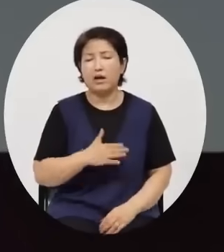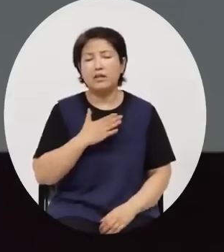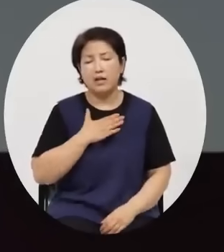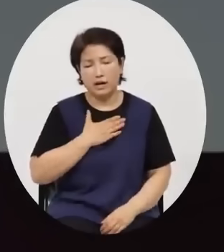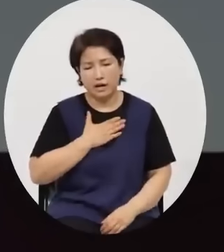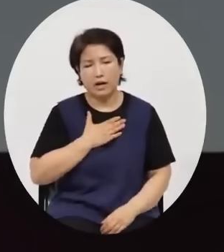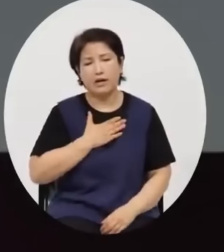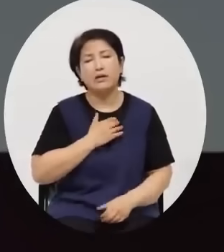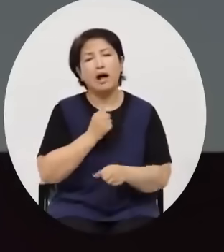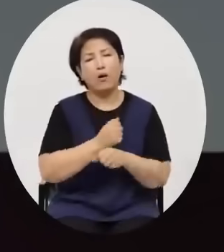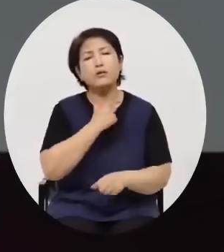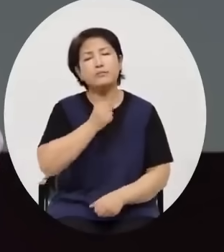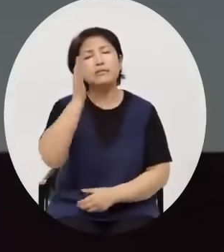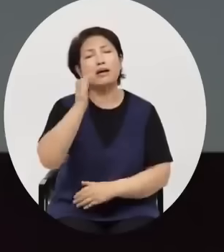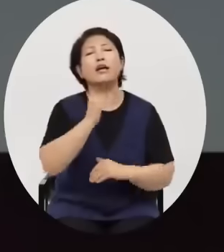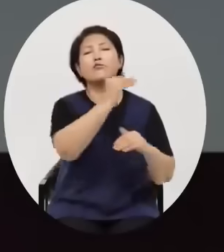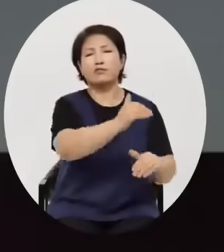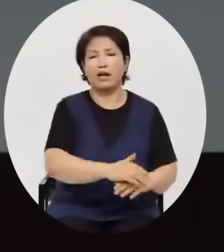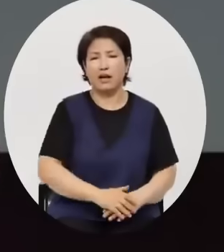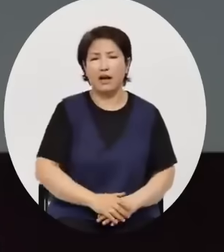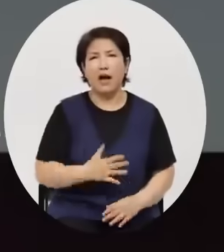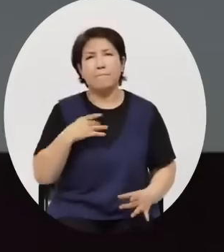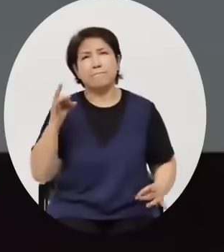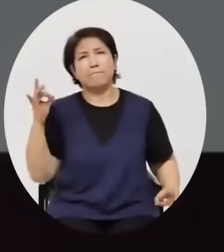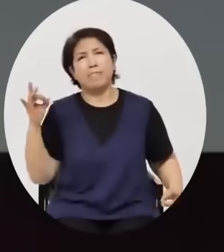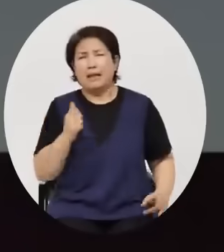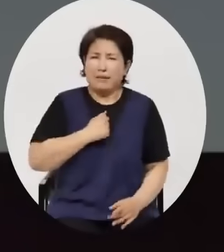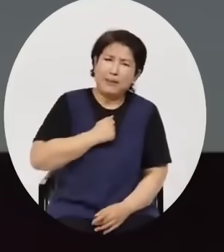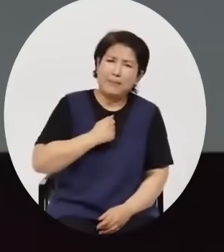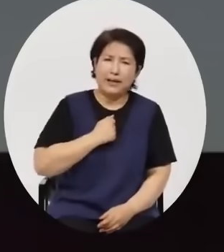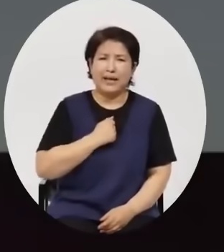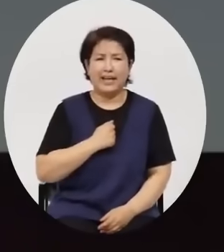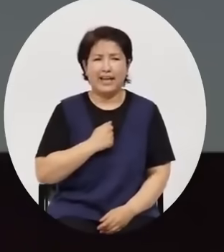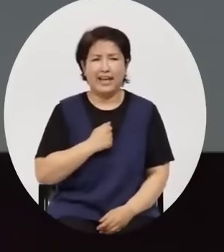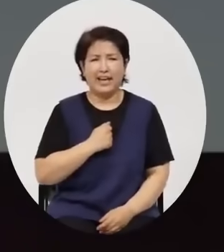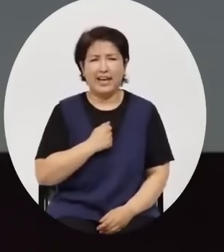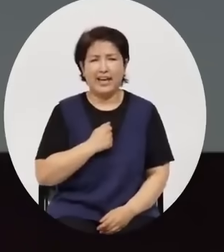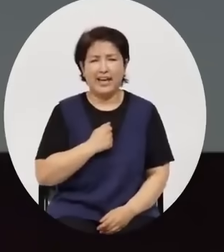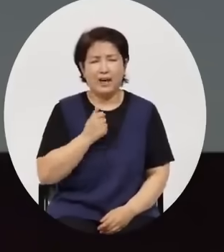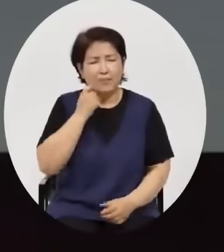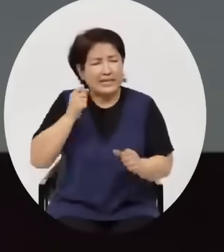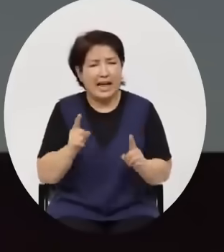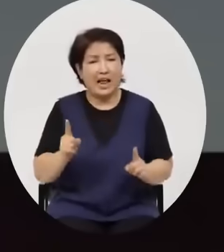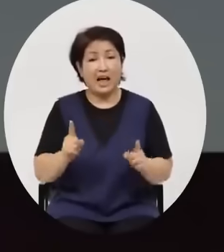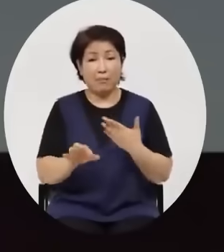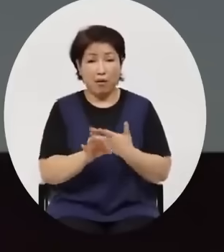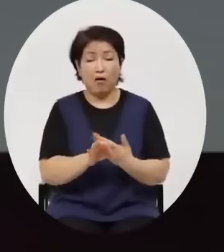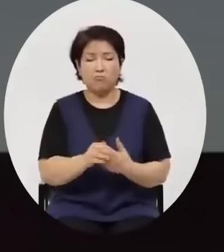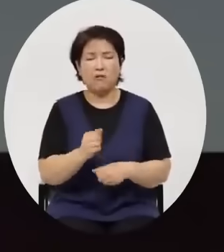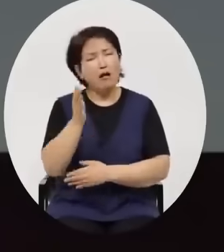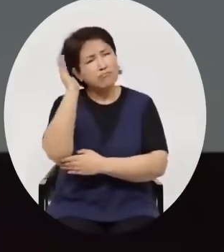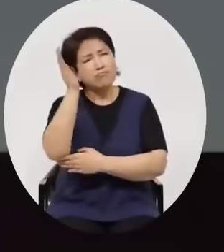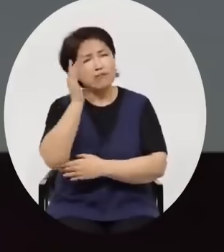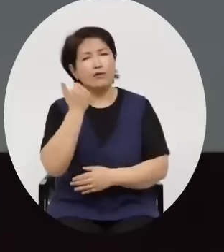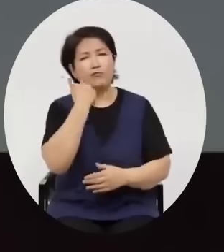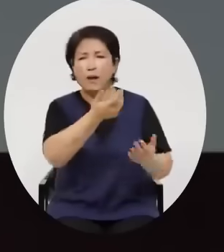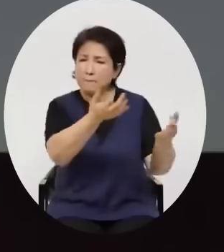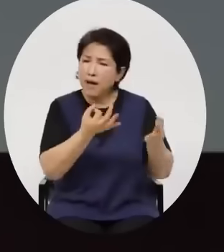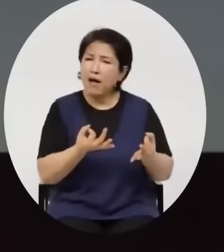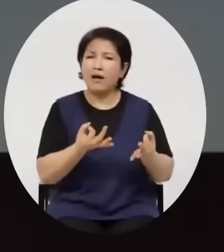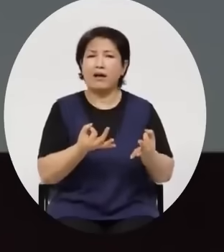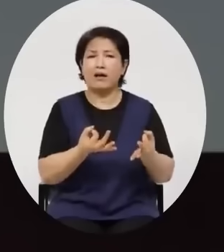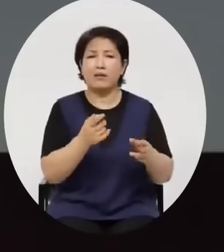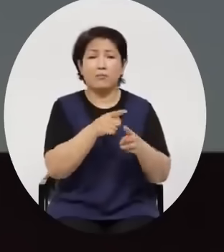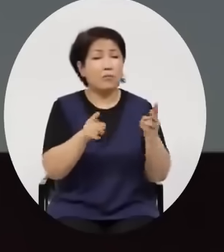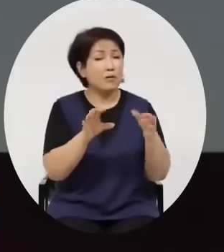내가 하고 싶은 얘기 한다. 가만히 있으면 내가 못 견디겠다. 속이 타가 못 견디겠다. 그냥 하고 싶은 얘기 한다. 남이야 보든지